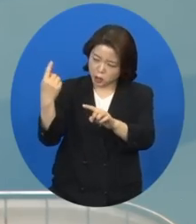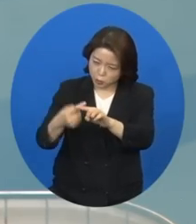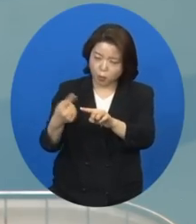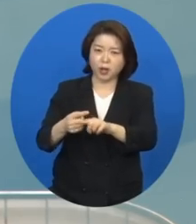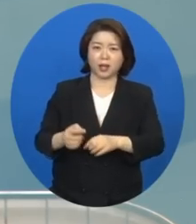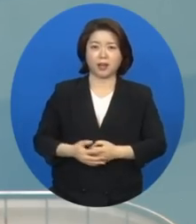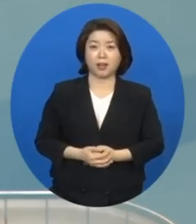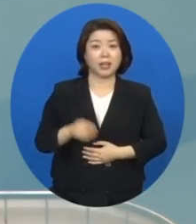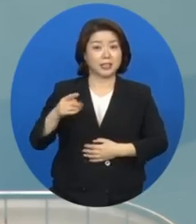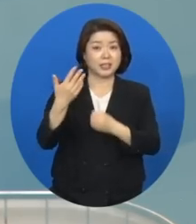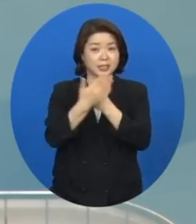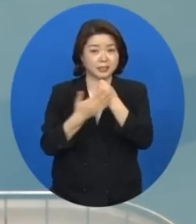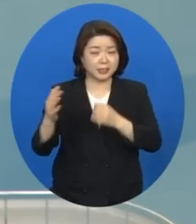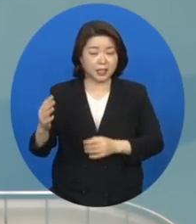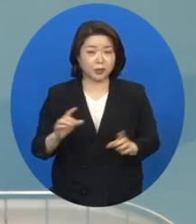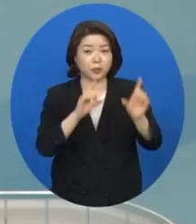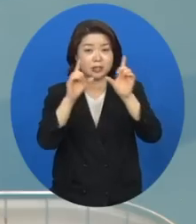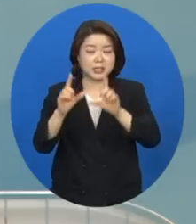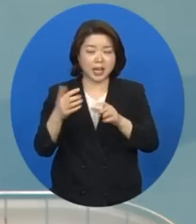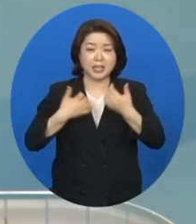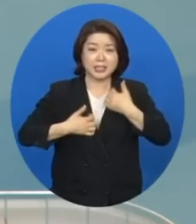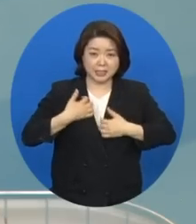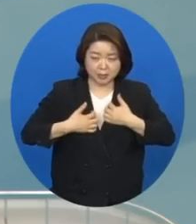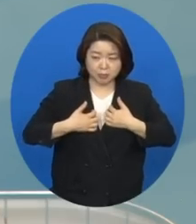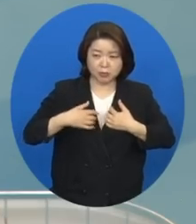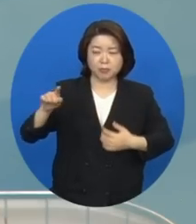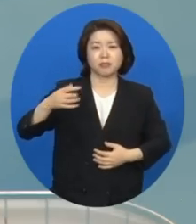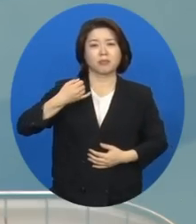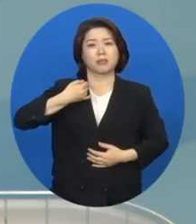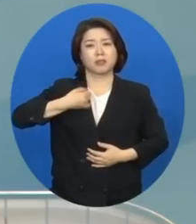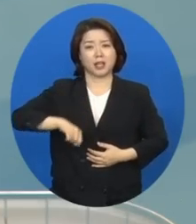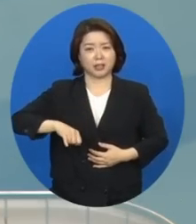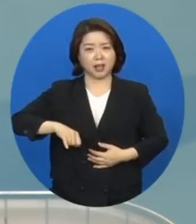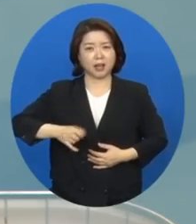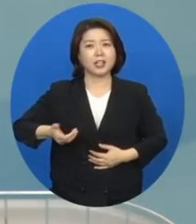사는 그 기쁨을 저희 딸아이가 누렸으면